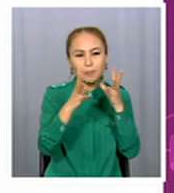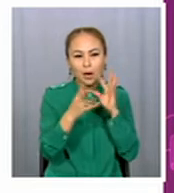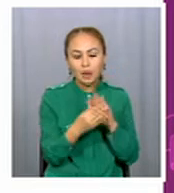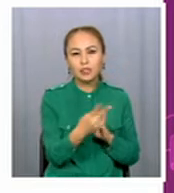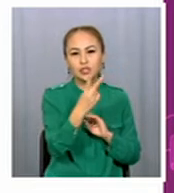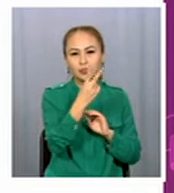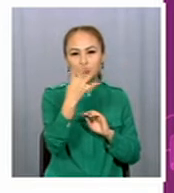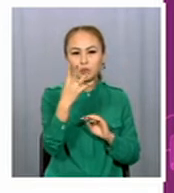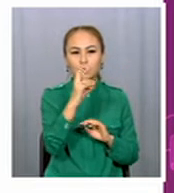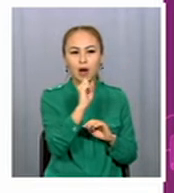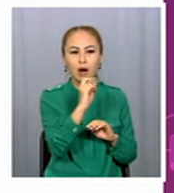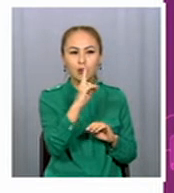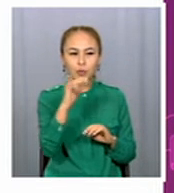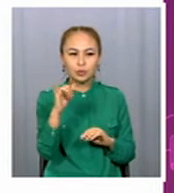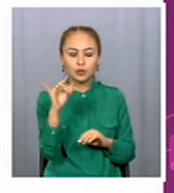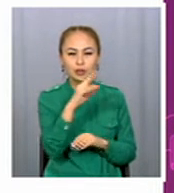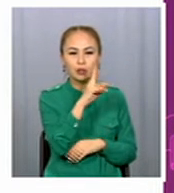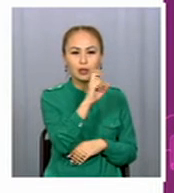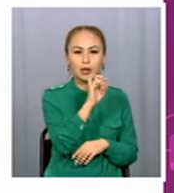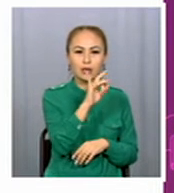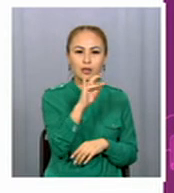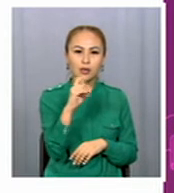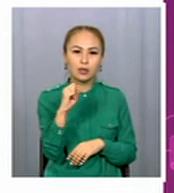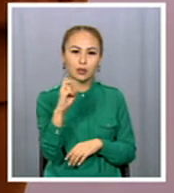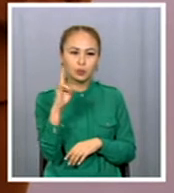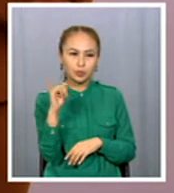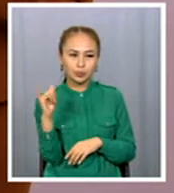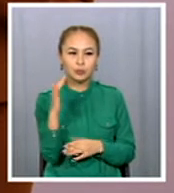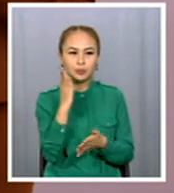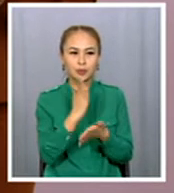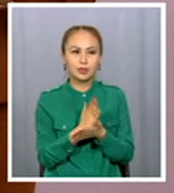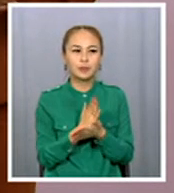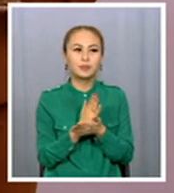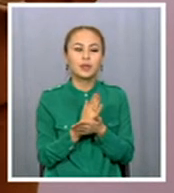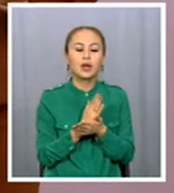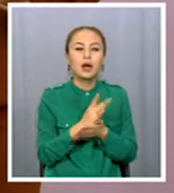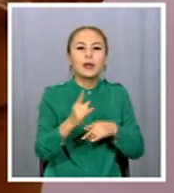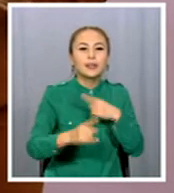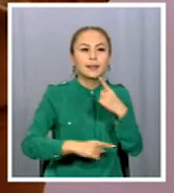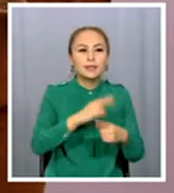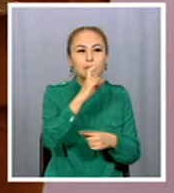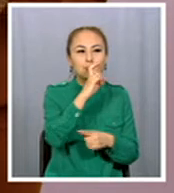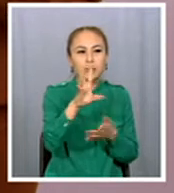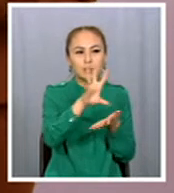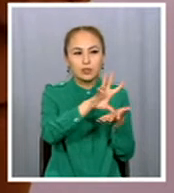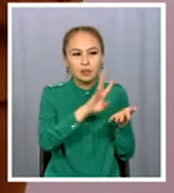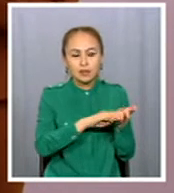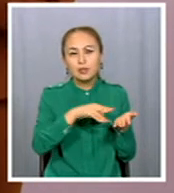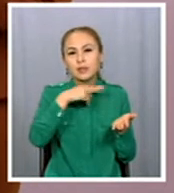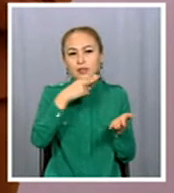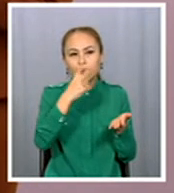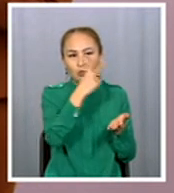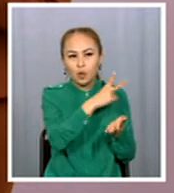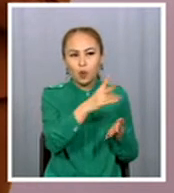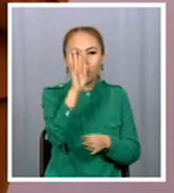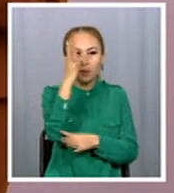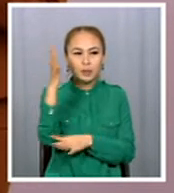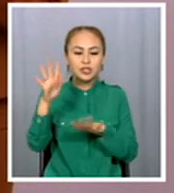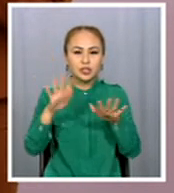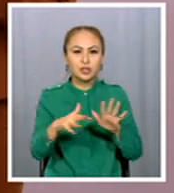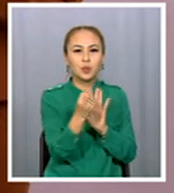24 аққу және қарақу жүзіп жүр. Келесі бұл нұсқасына назарымызды аударайық. Орман